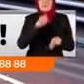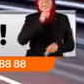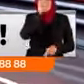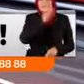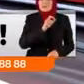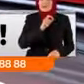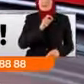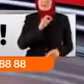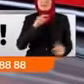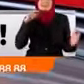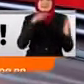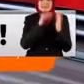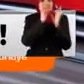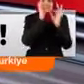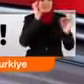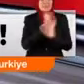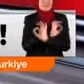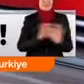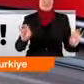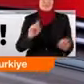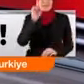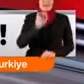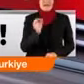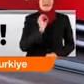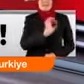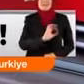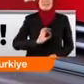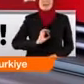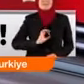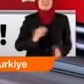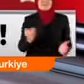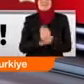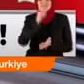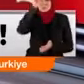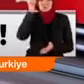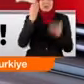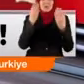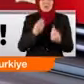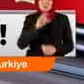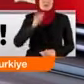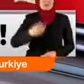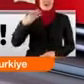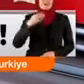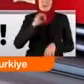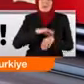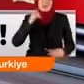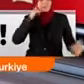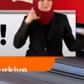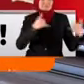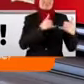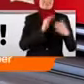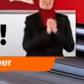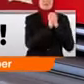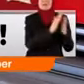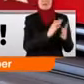ve Türkiye'ye bu yılın ilk altın madalyasını kazandırdı Cumhurbaşkanı Erdoğan daha genç borcumuzu hemen arayarak tebrik etti ta bu